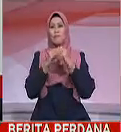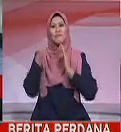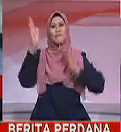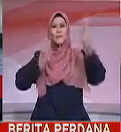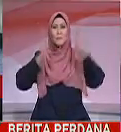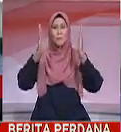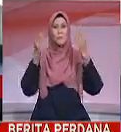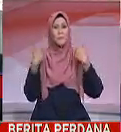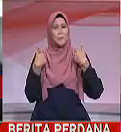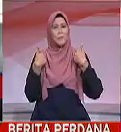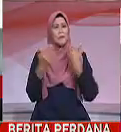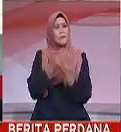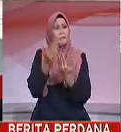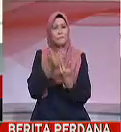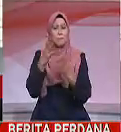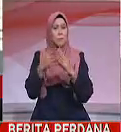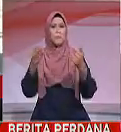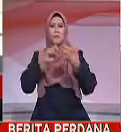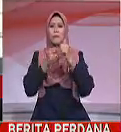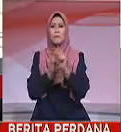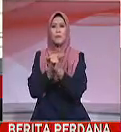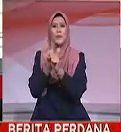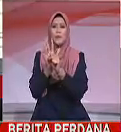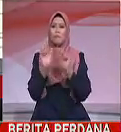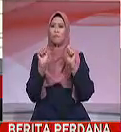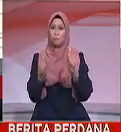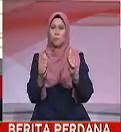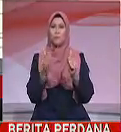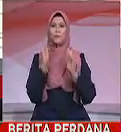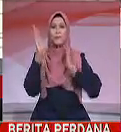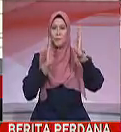kerana mempunyai pengurusan pandemik COVID-19 yang baik.